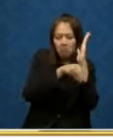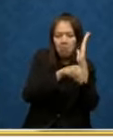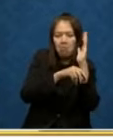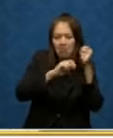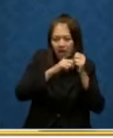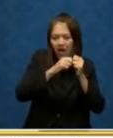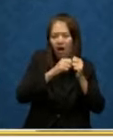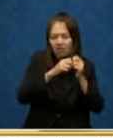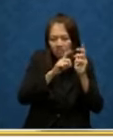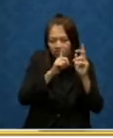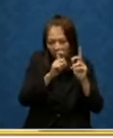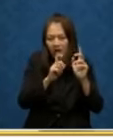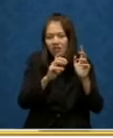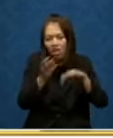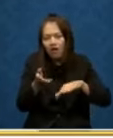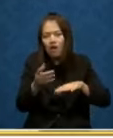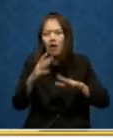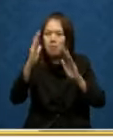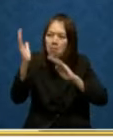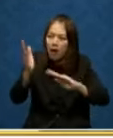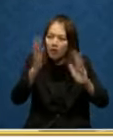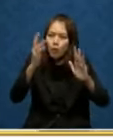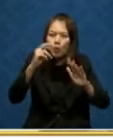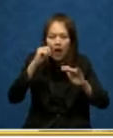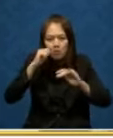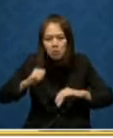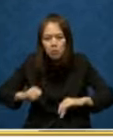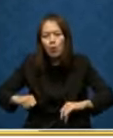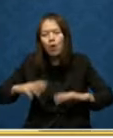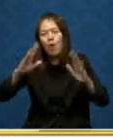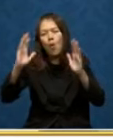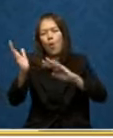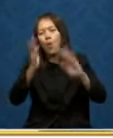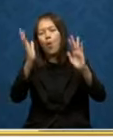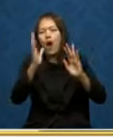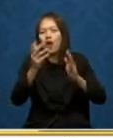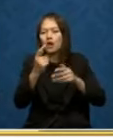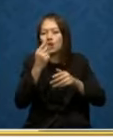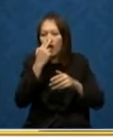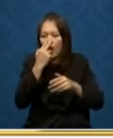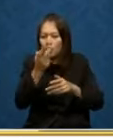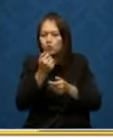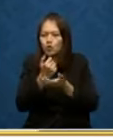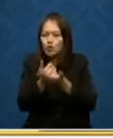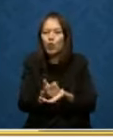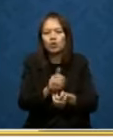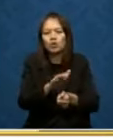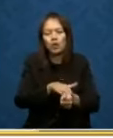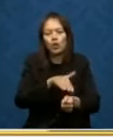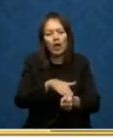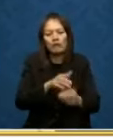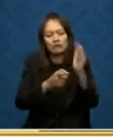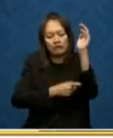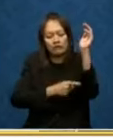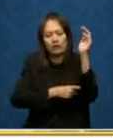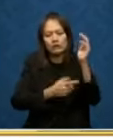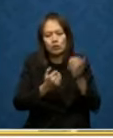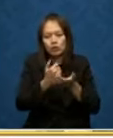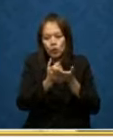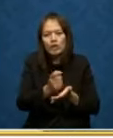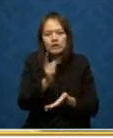ภัยพิบัติน้ำท่วมพายุนะครับและไม่เคยมีใครเหลียวแลเกษตรกรชาวสวนยางอย่างจริงจังและเป็นระบบ